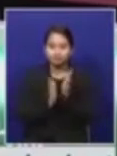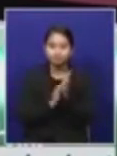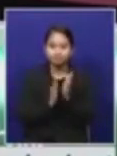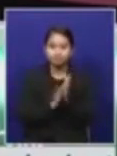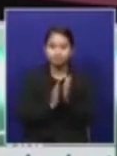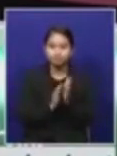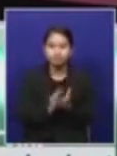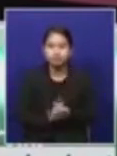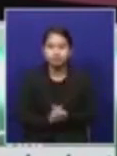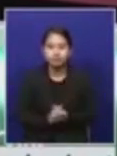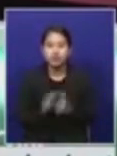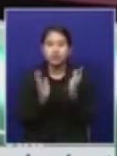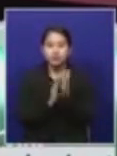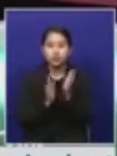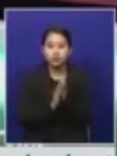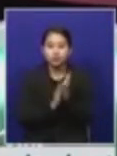และก็คือท่านรัฐมนตรีกระทรวงสาธารณสุข